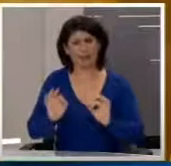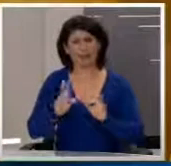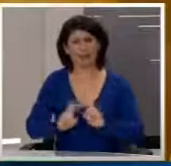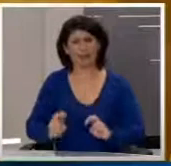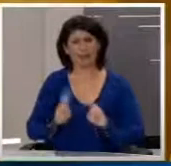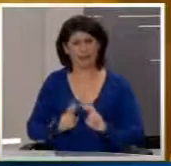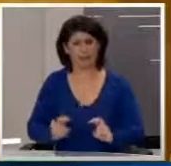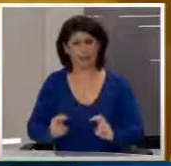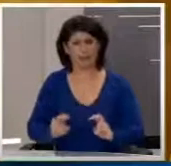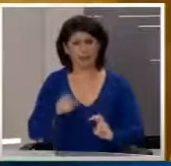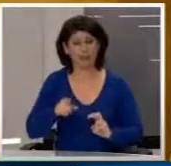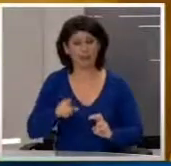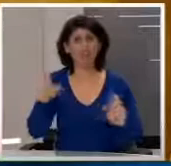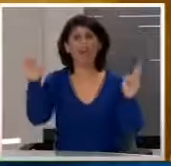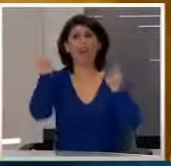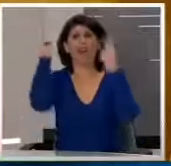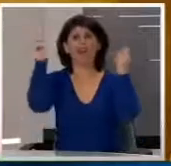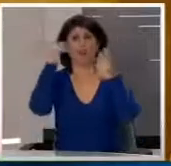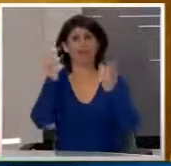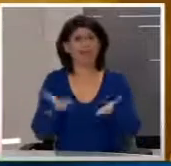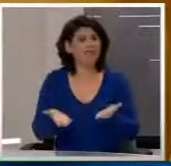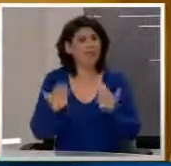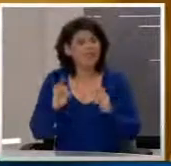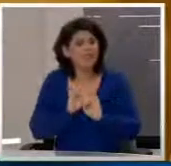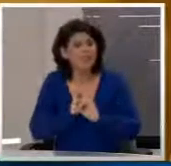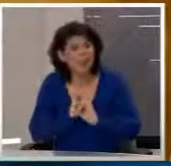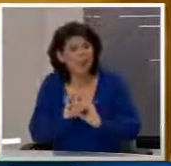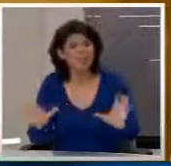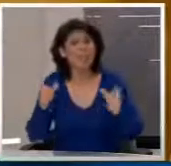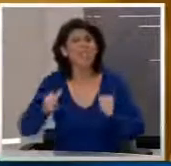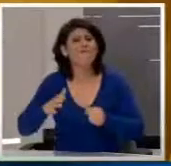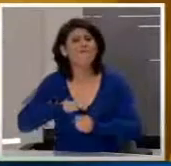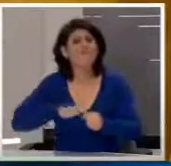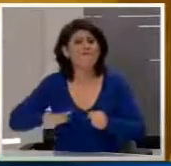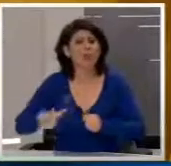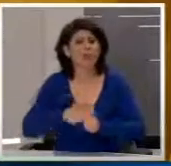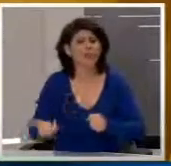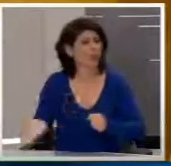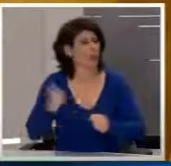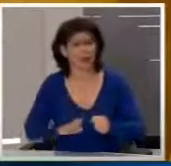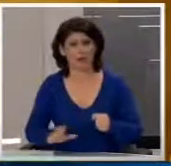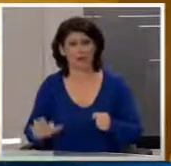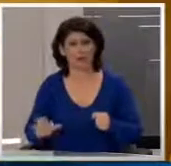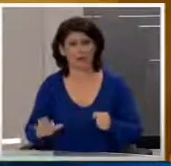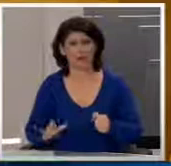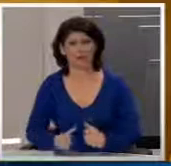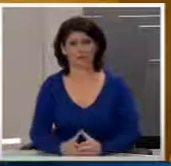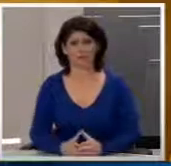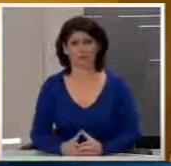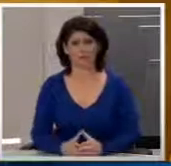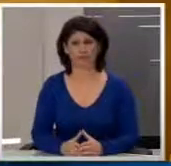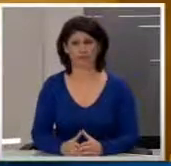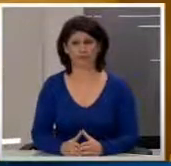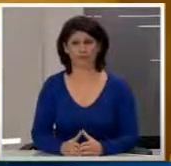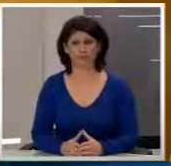στον αέρα. Μα απολύτως στον αέρα. Δεν έχουν καμία βάση, καμία βάση. Να πάω λίγο και